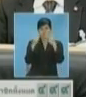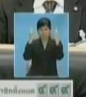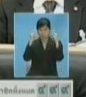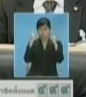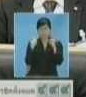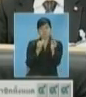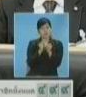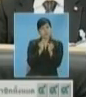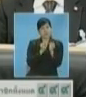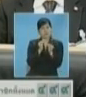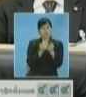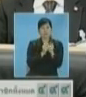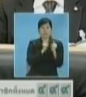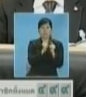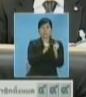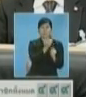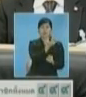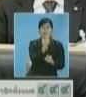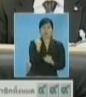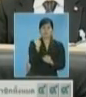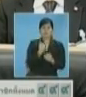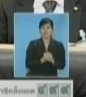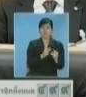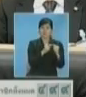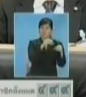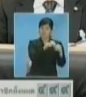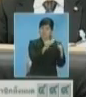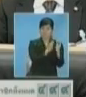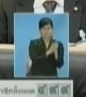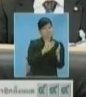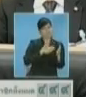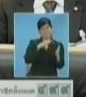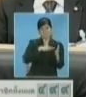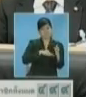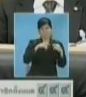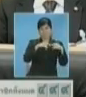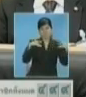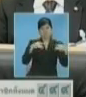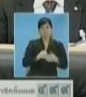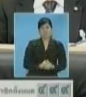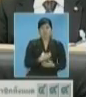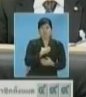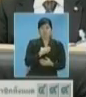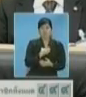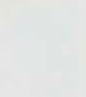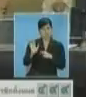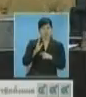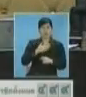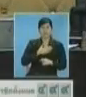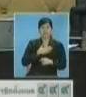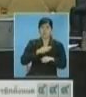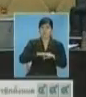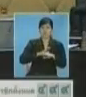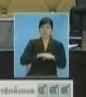อะไรบ้างหรือว่าพูดคุยอยู่กับท่านเพราะฉะนั้นเนี่ยดิฉันถามท่านนายกนะคะอยากให้ท่านนายกมาตอบค่ะ เอ้า